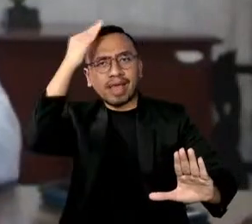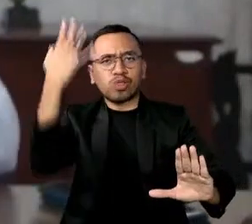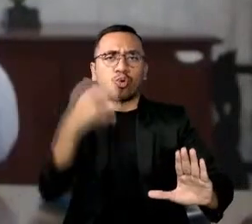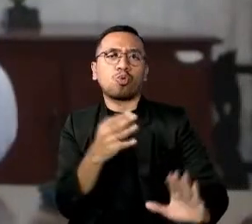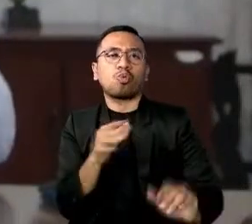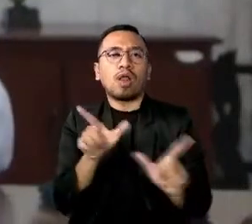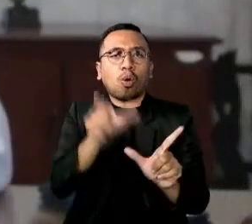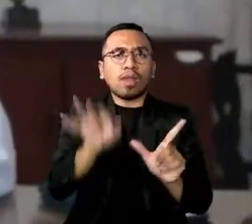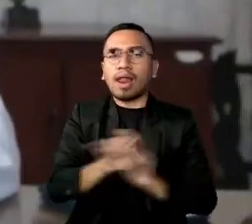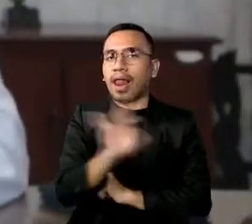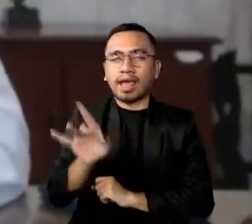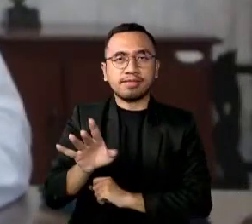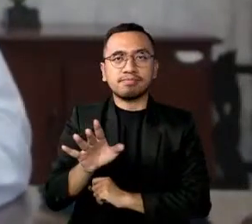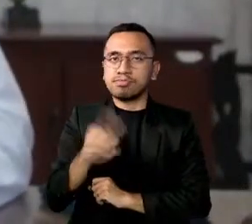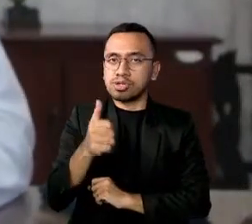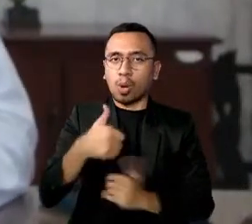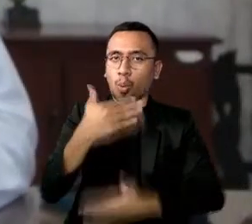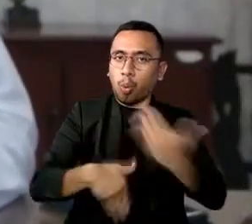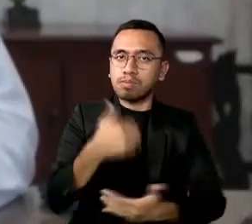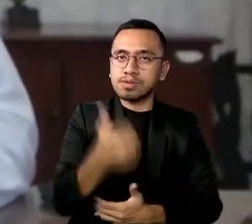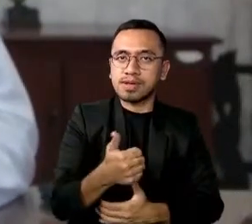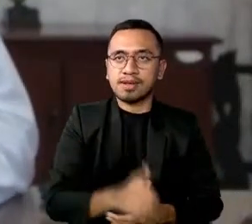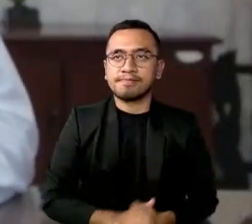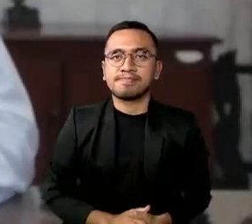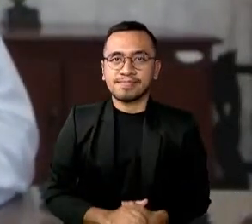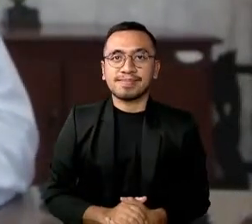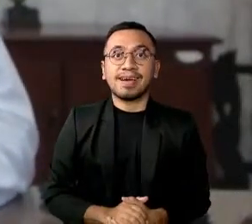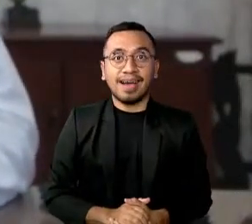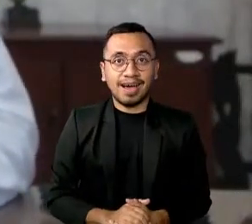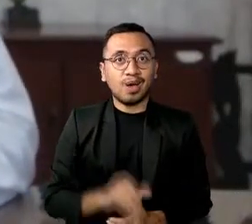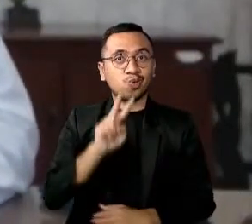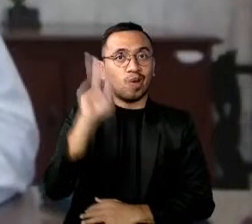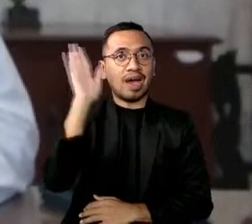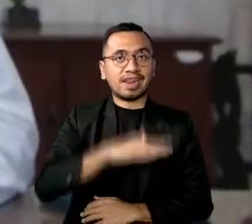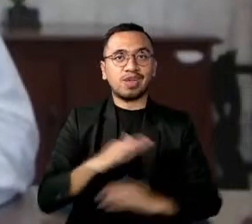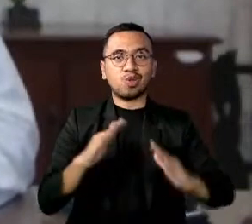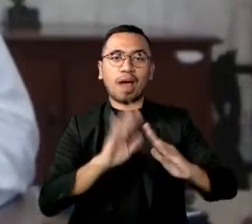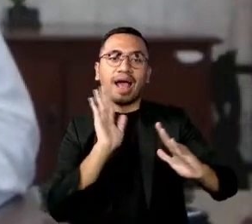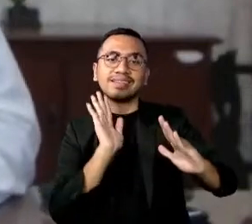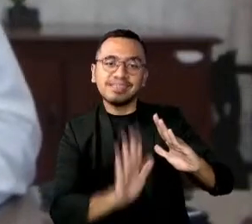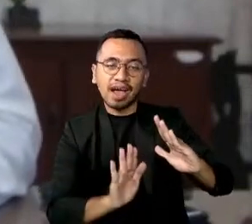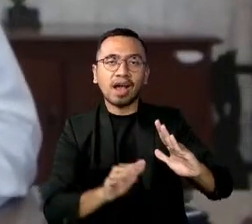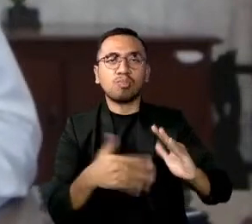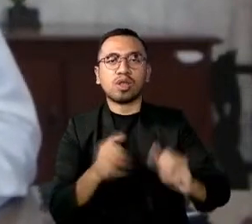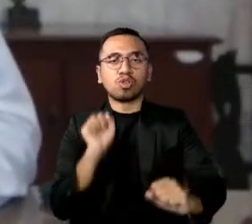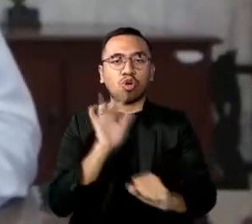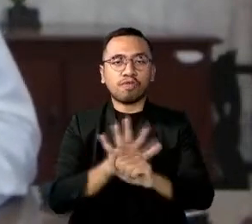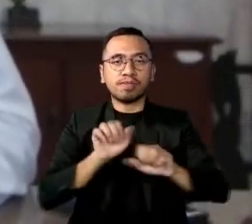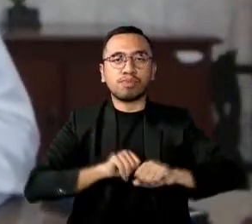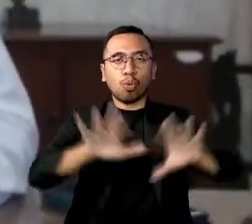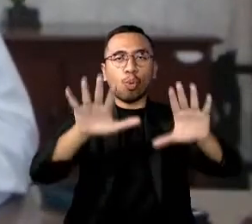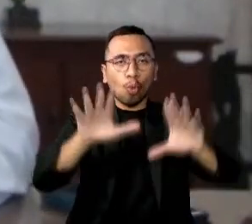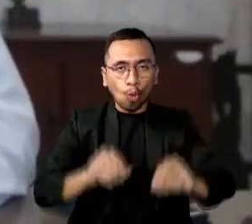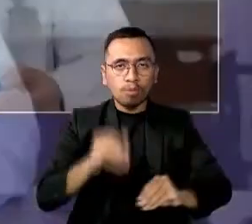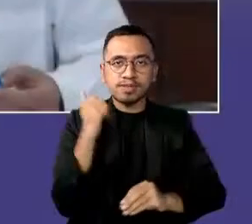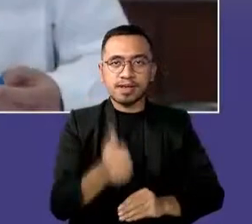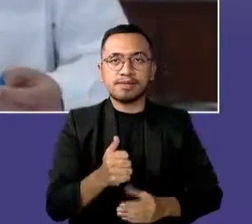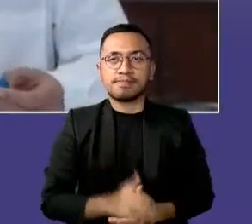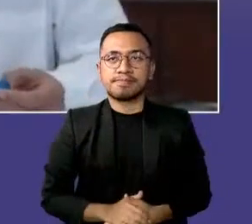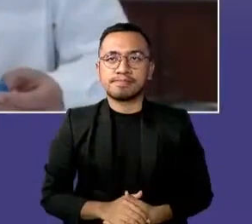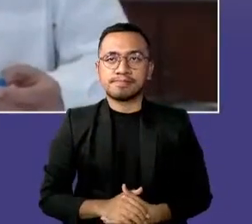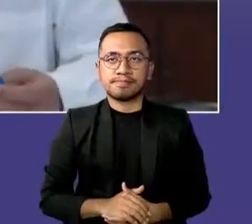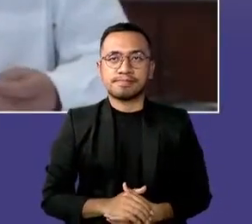inginkan ini dua hari pasti akan menurunkan bapak Ambon wajib yang sangat Sydney naik-naik